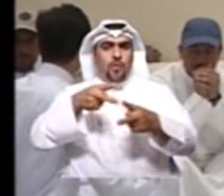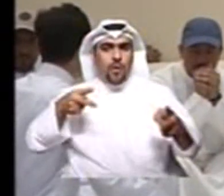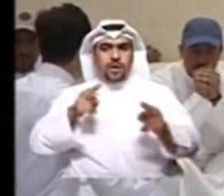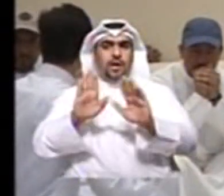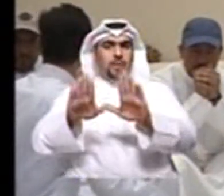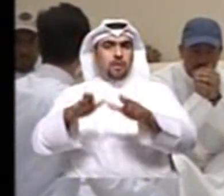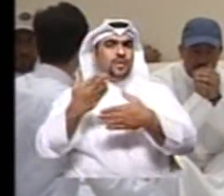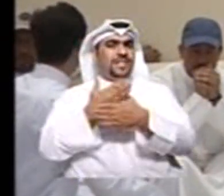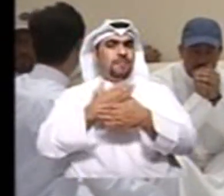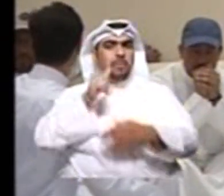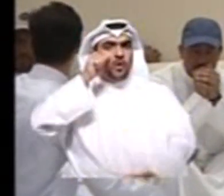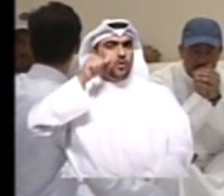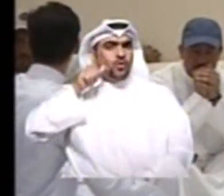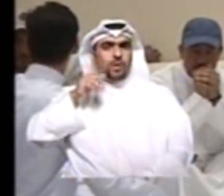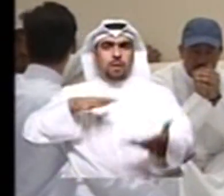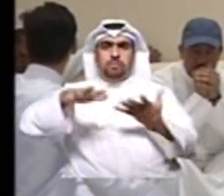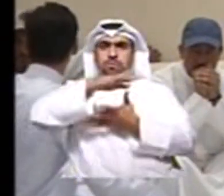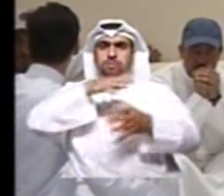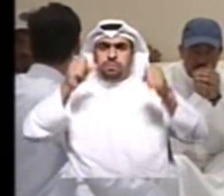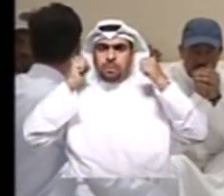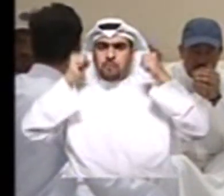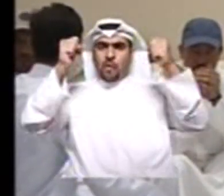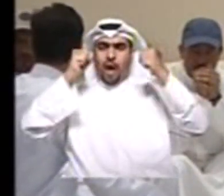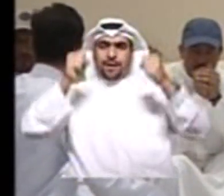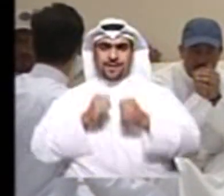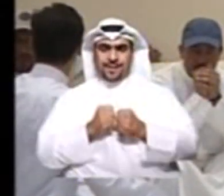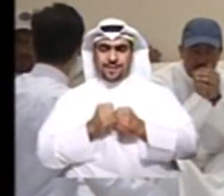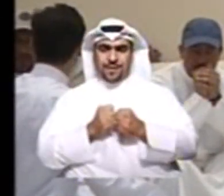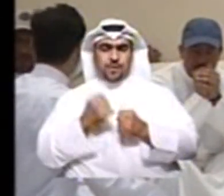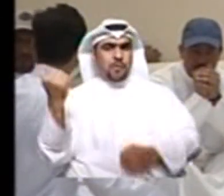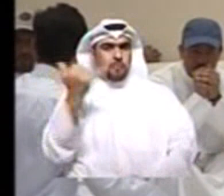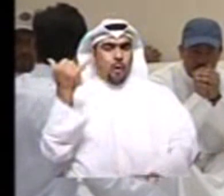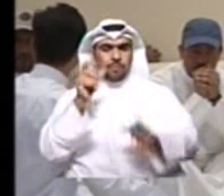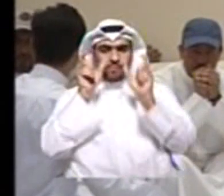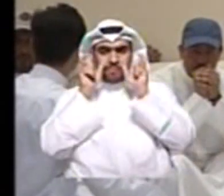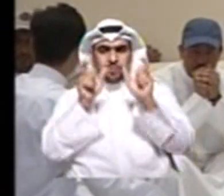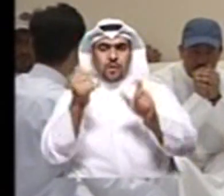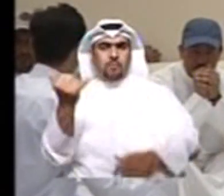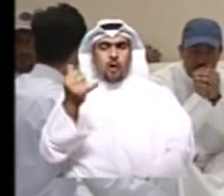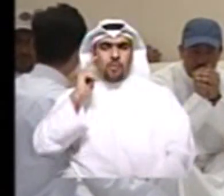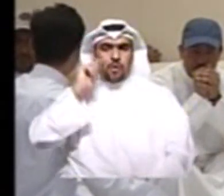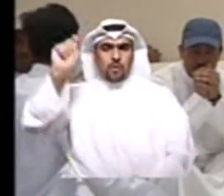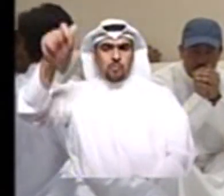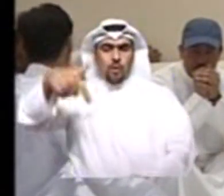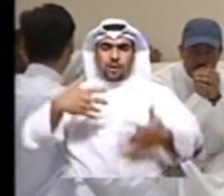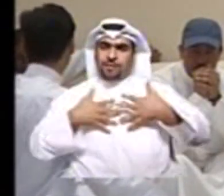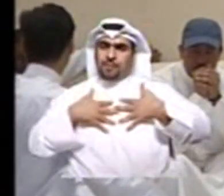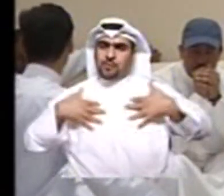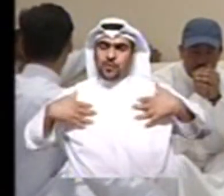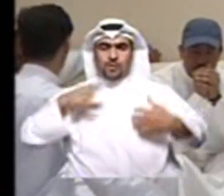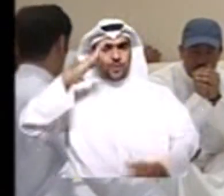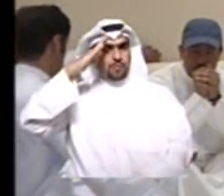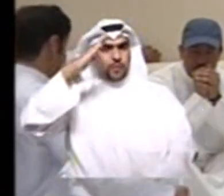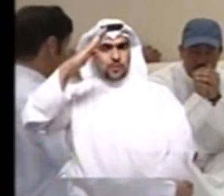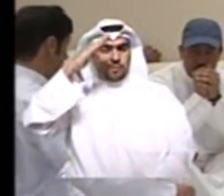الأوضاع الاستثنائية الأخيرة التي مر بها السودان، اهتمام أكبره المواطنون وأثنوا عليه، وأكدوا